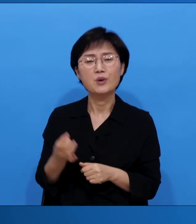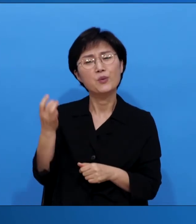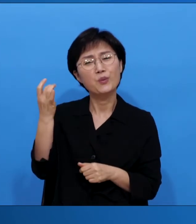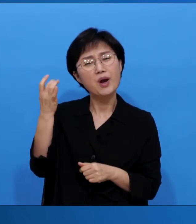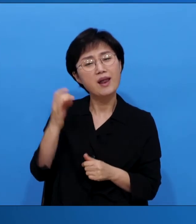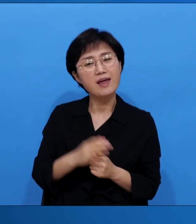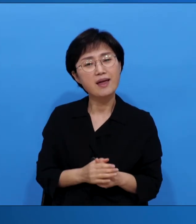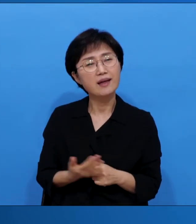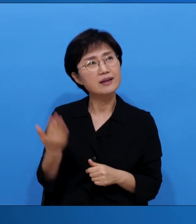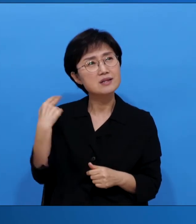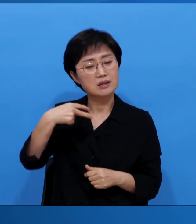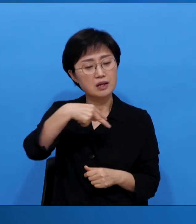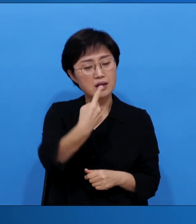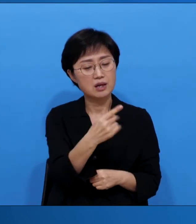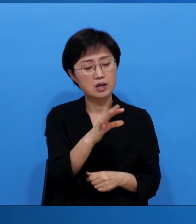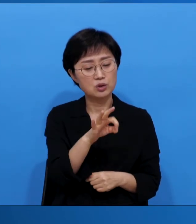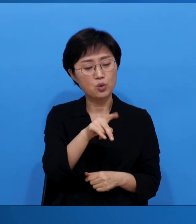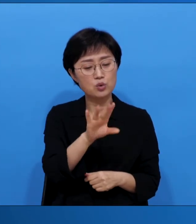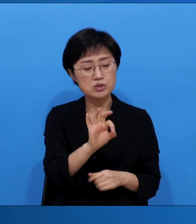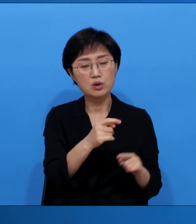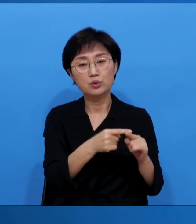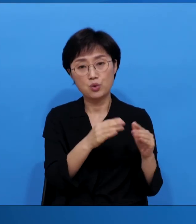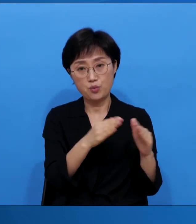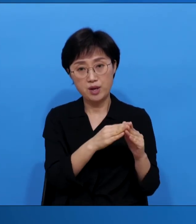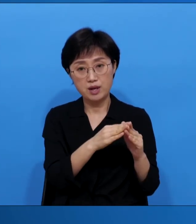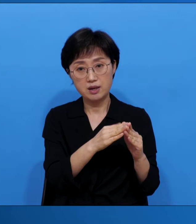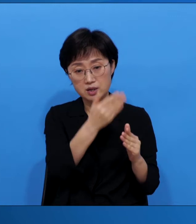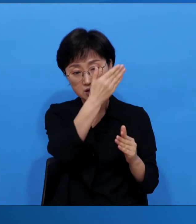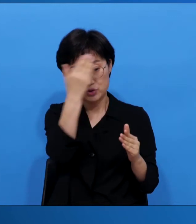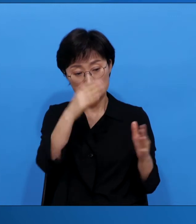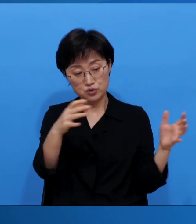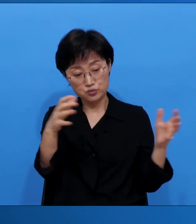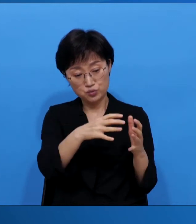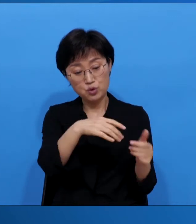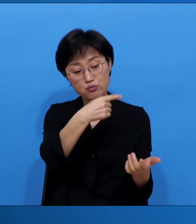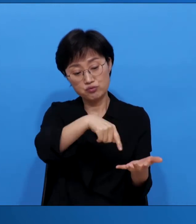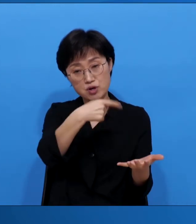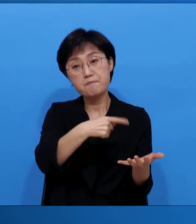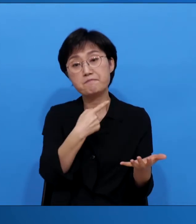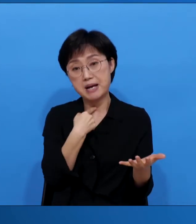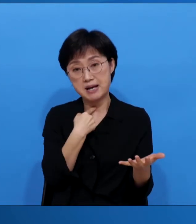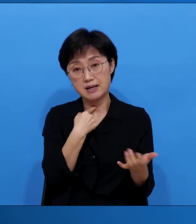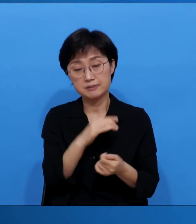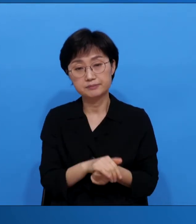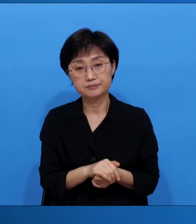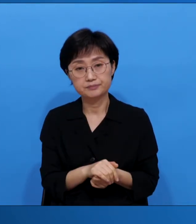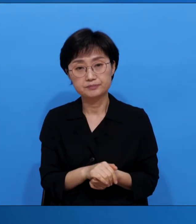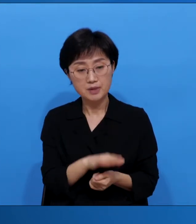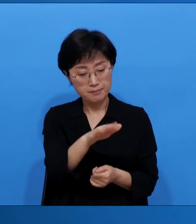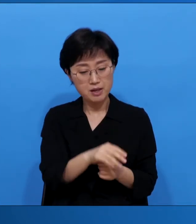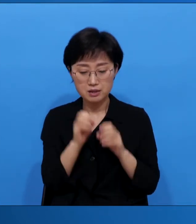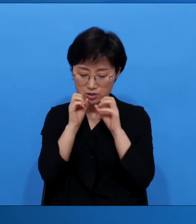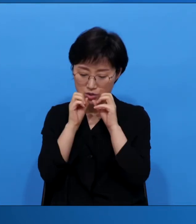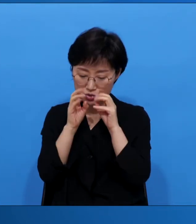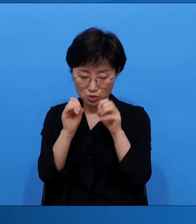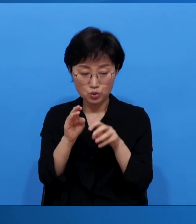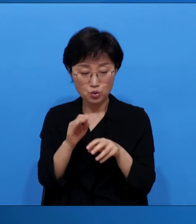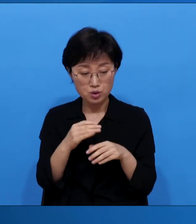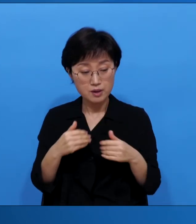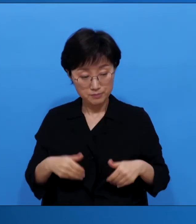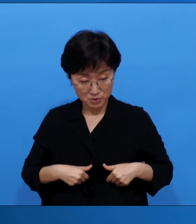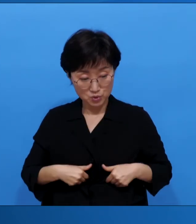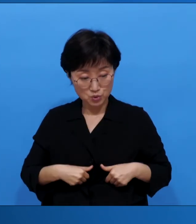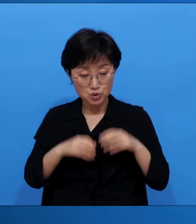이제 동성교에서 보내가 청년들을 훈련을 시켰는데 그냥 시킨 게 아니고 이제 전도훈련을 전도학교를